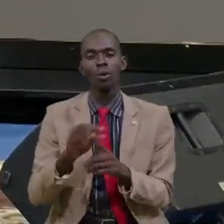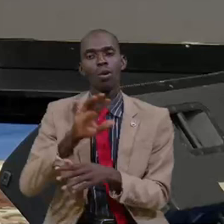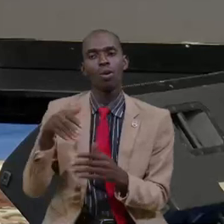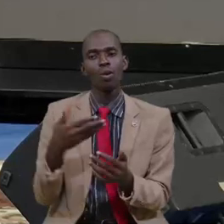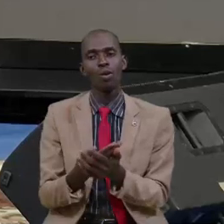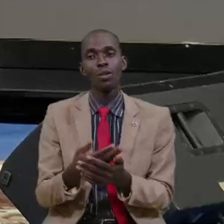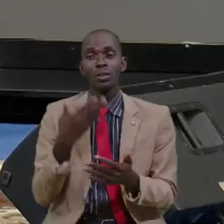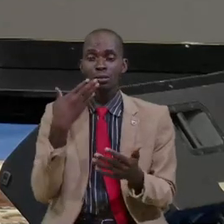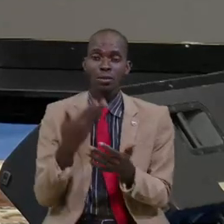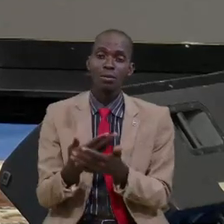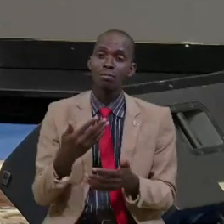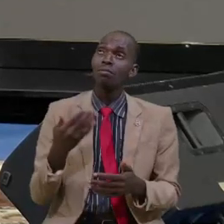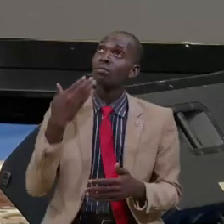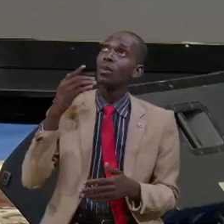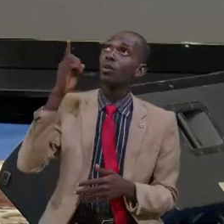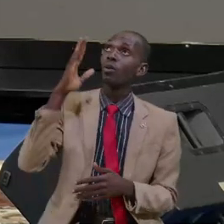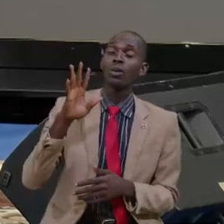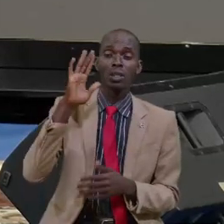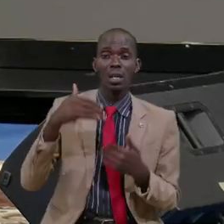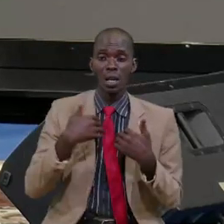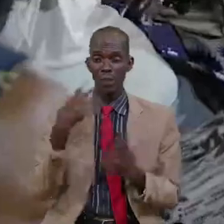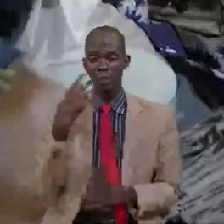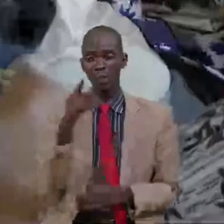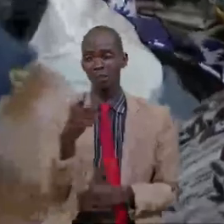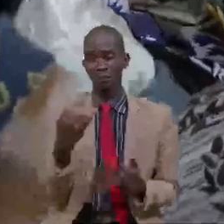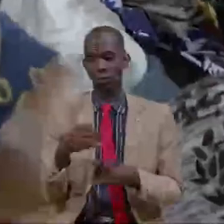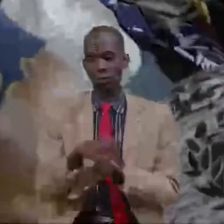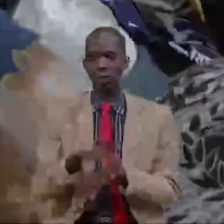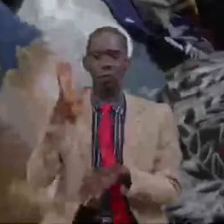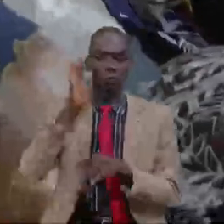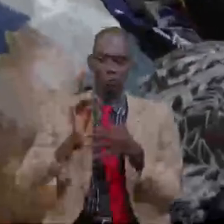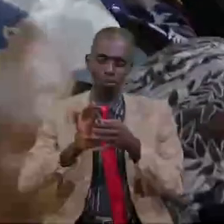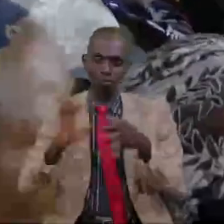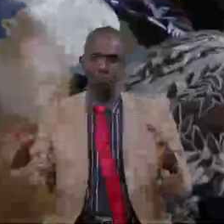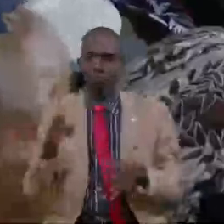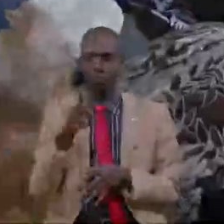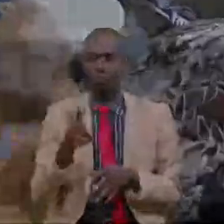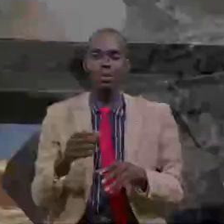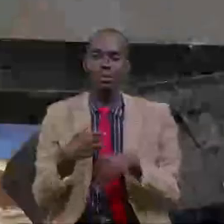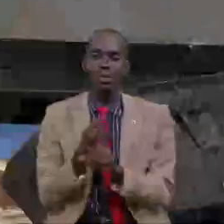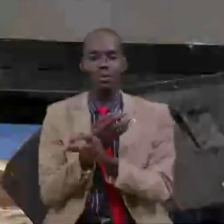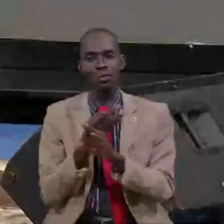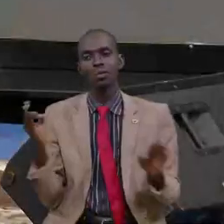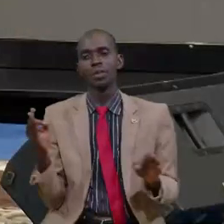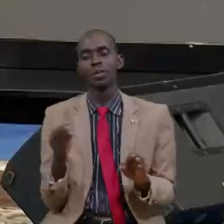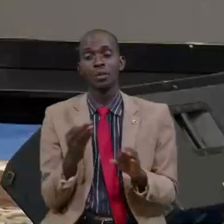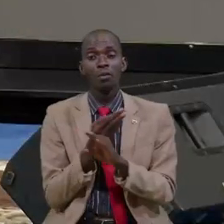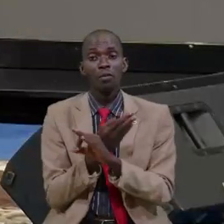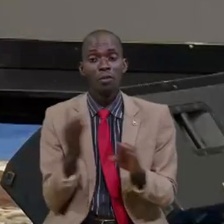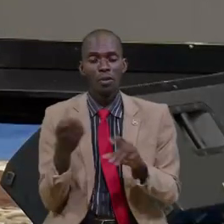soir. Dieu merci, il va te délier et te laisser aller libre. Libre du